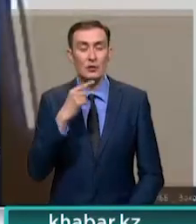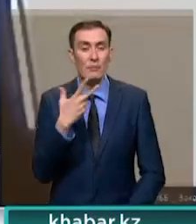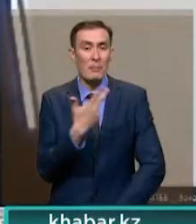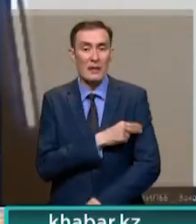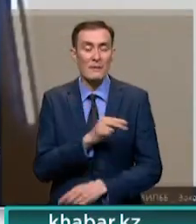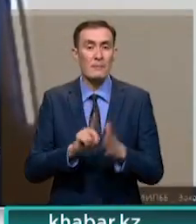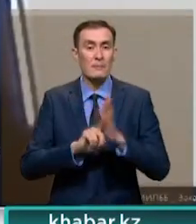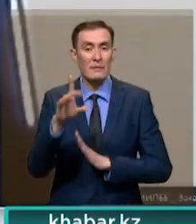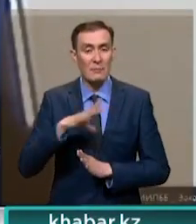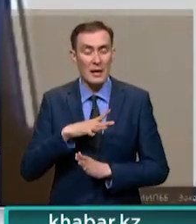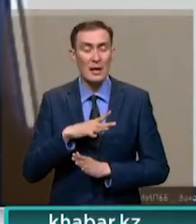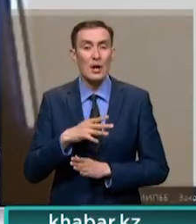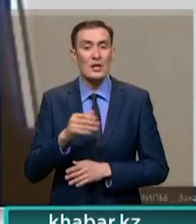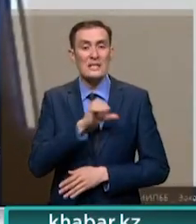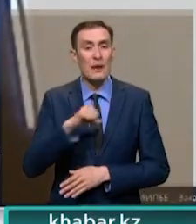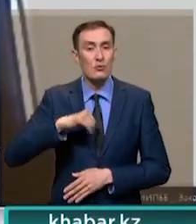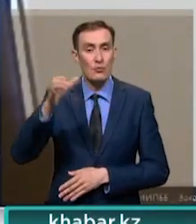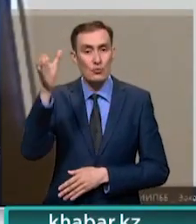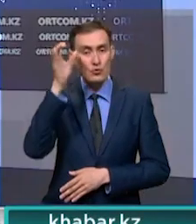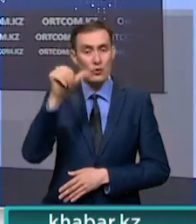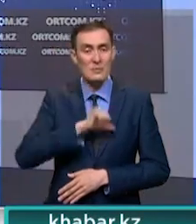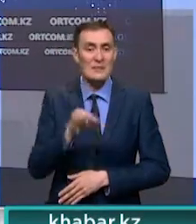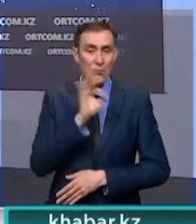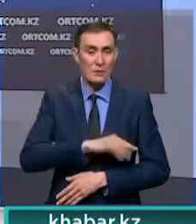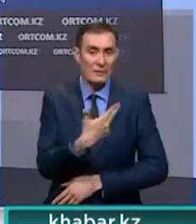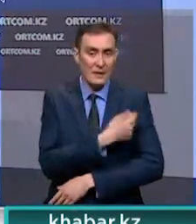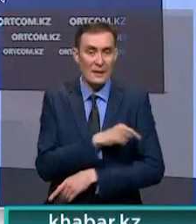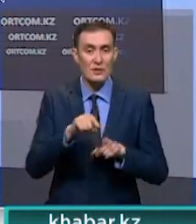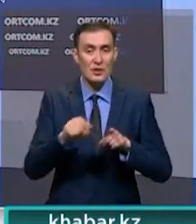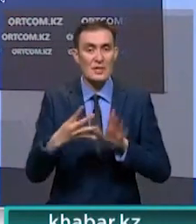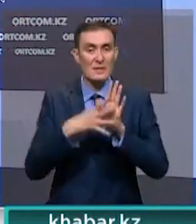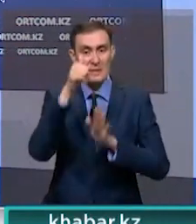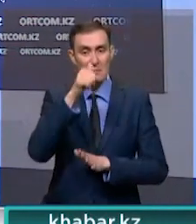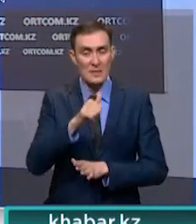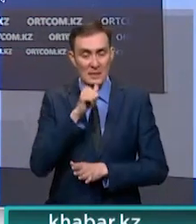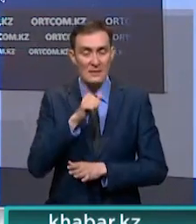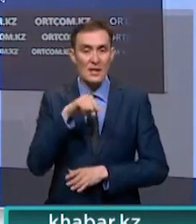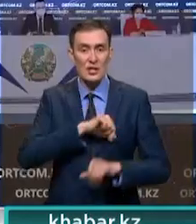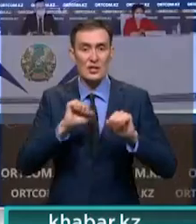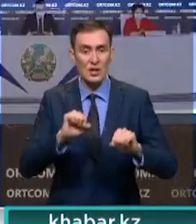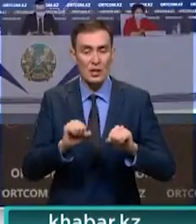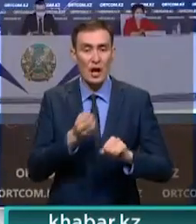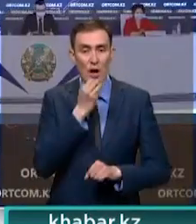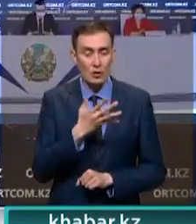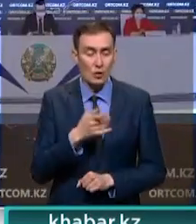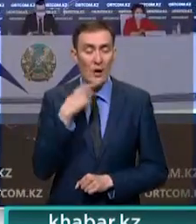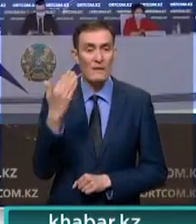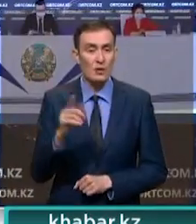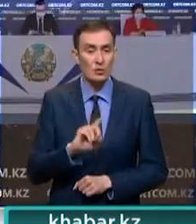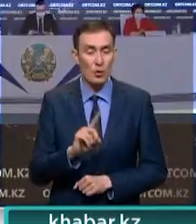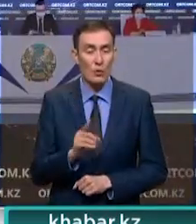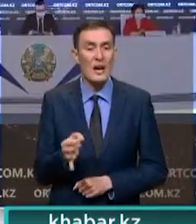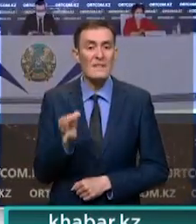начальной стадии получили сами ученые. В течение 9 месяцев иммунный ответ остается высоким. Однако Закария заявила, что